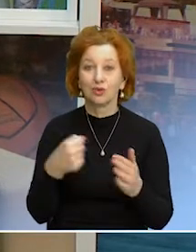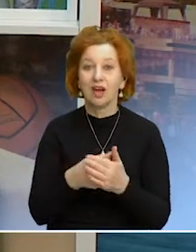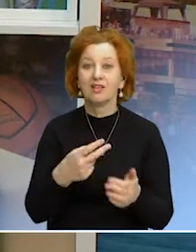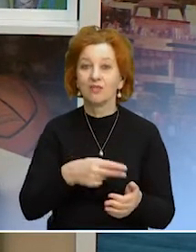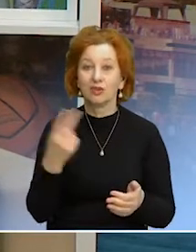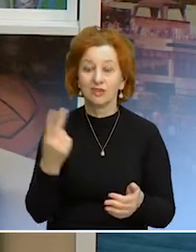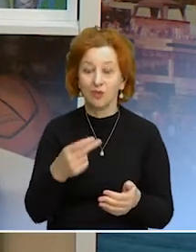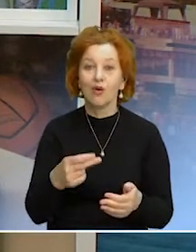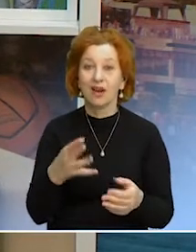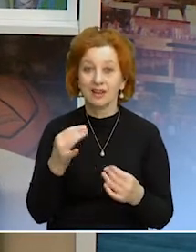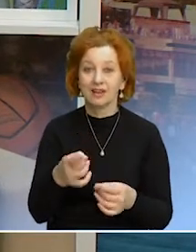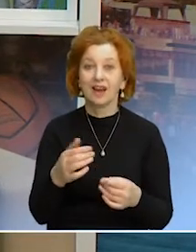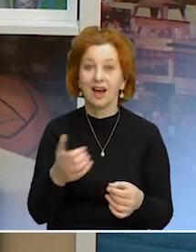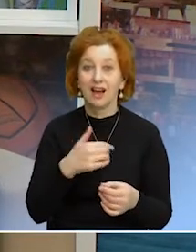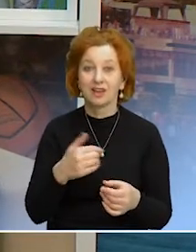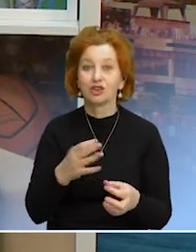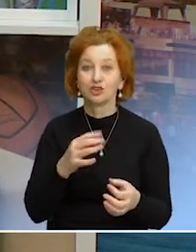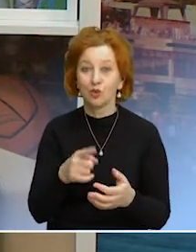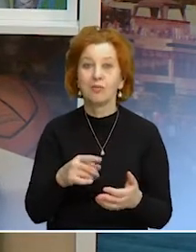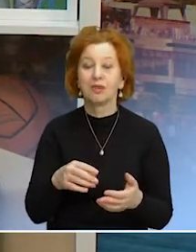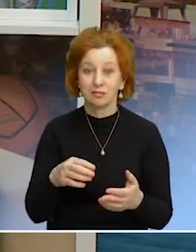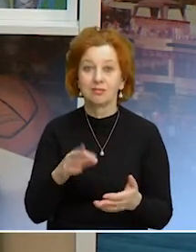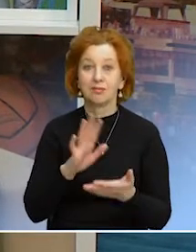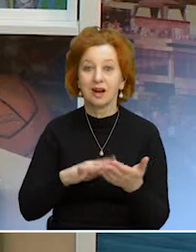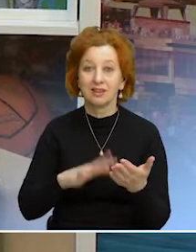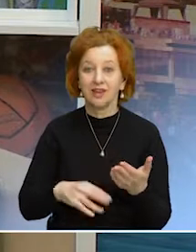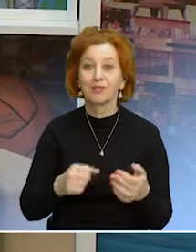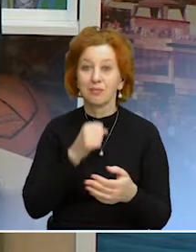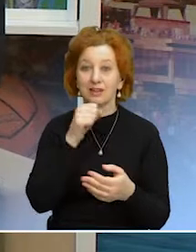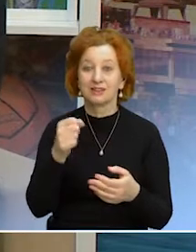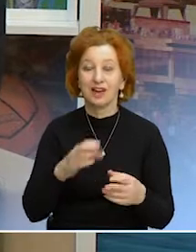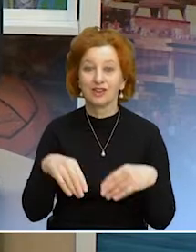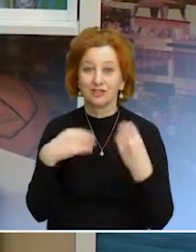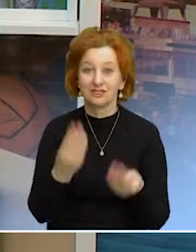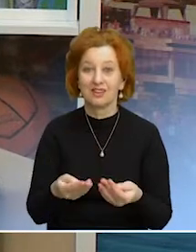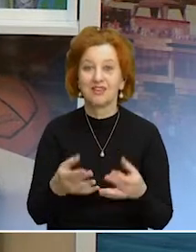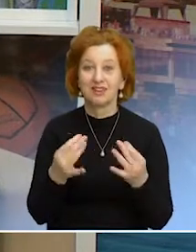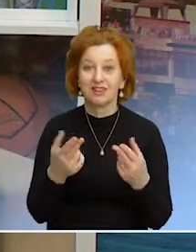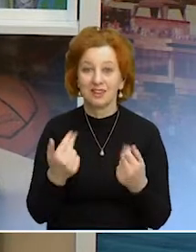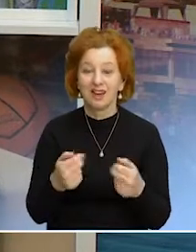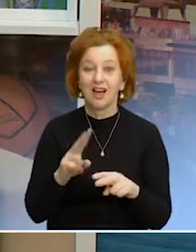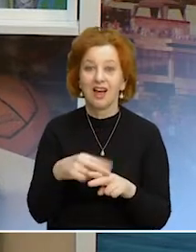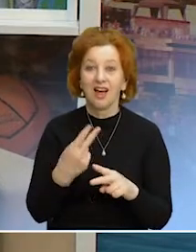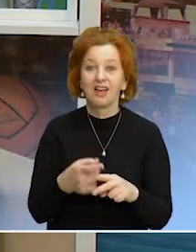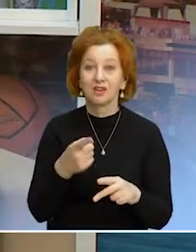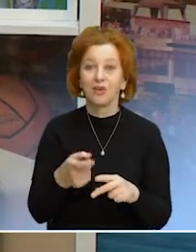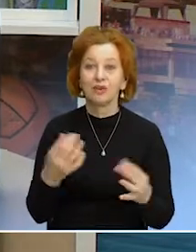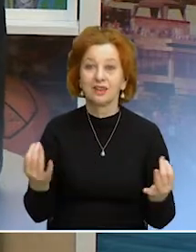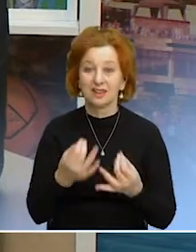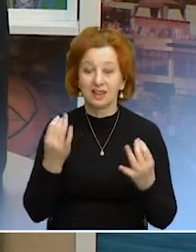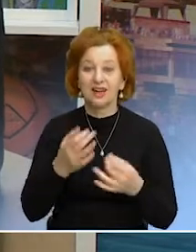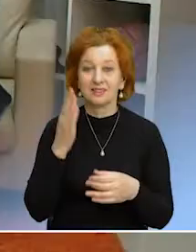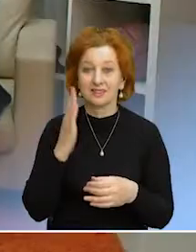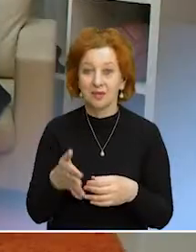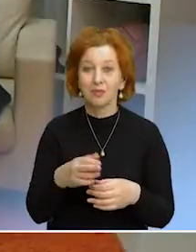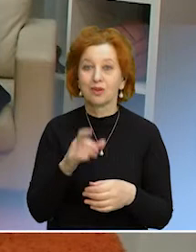до 22 лет, да, по-моему. А хотят, чтобы и помладше тоже давали пушкинскую карту. Чтобы постарше, я прочитал. Это уже толстовская карта, наверное,